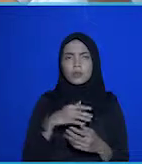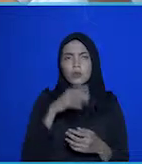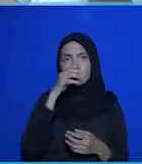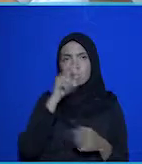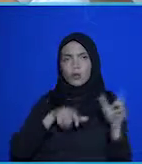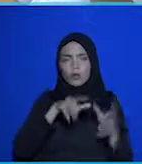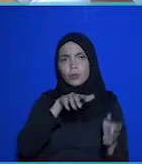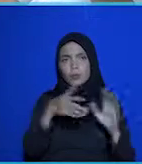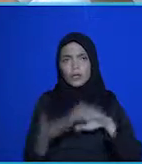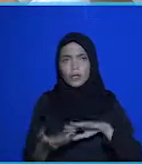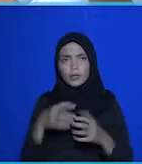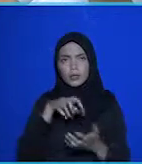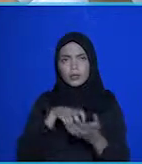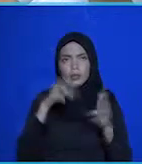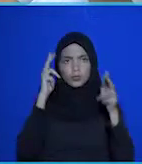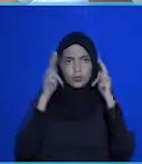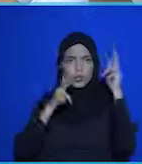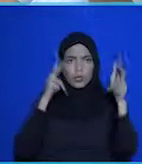Nusa Tenggara Barat jumlahnya ada